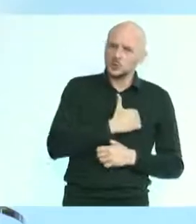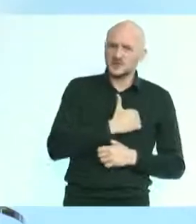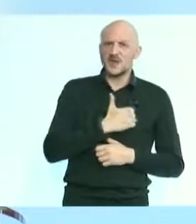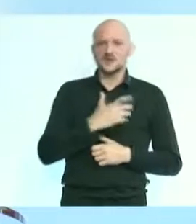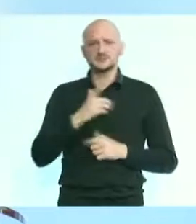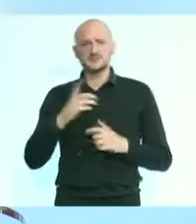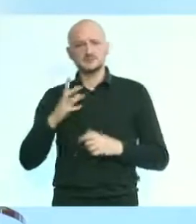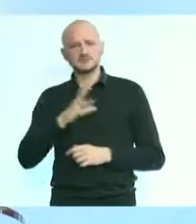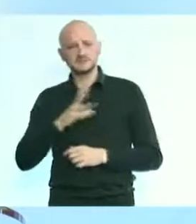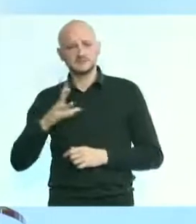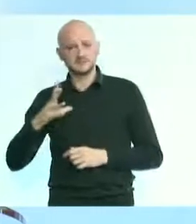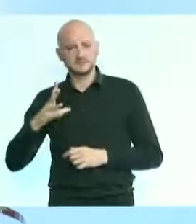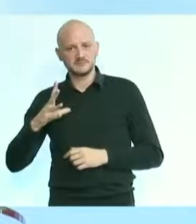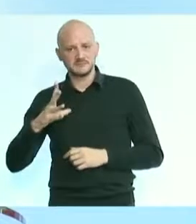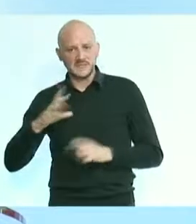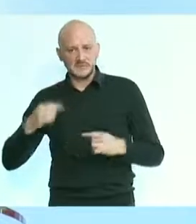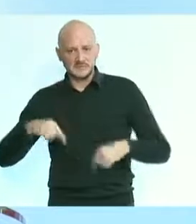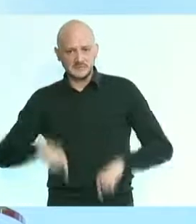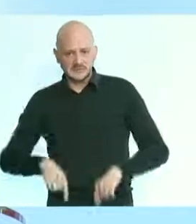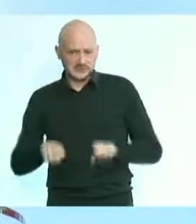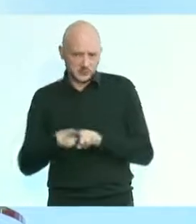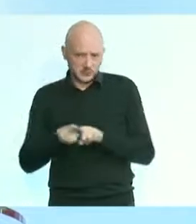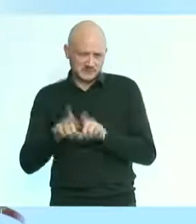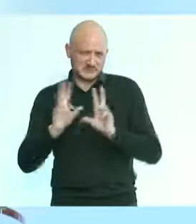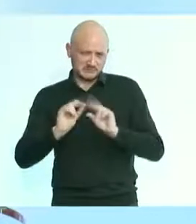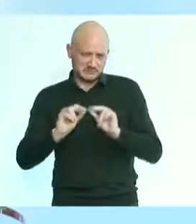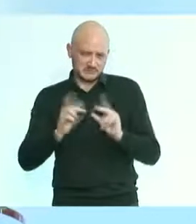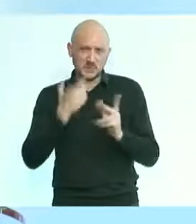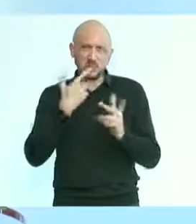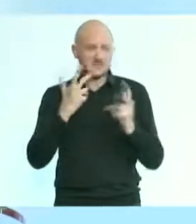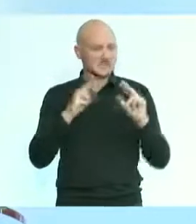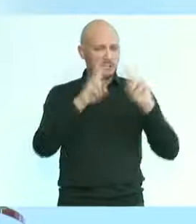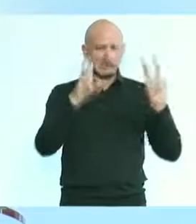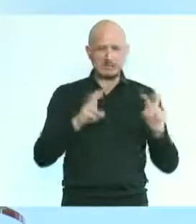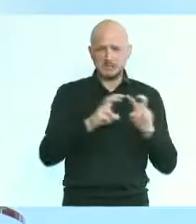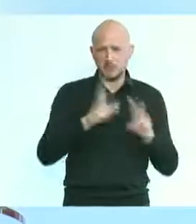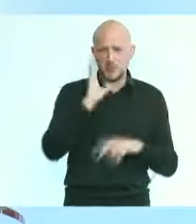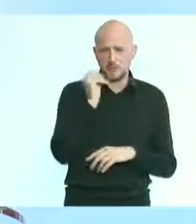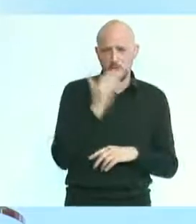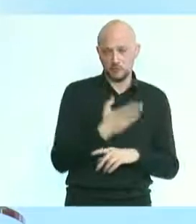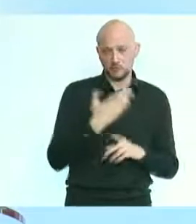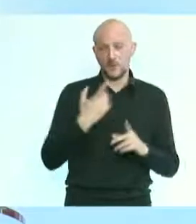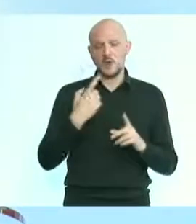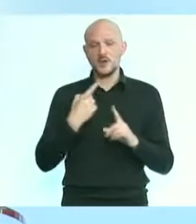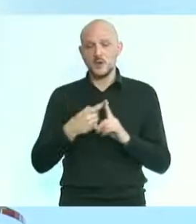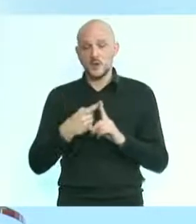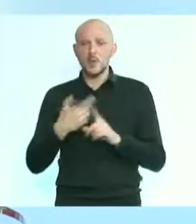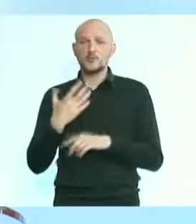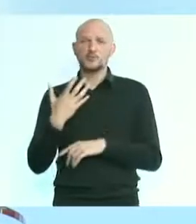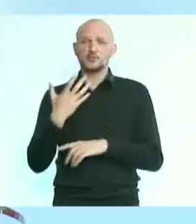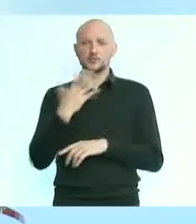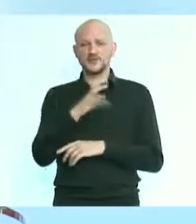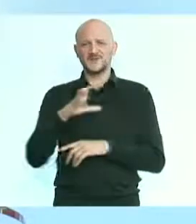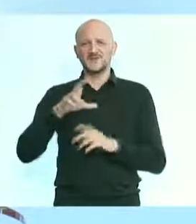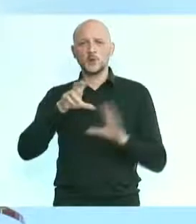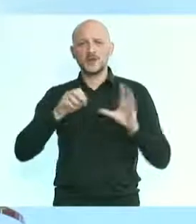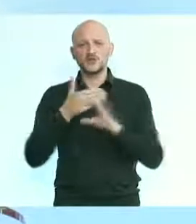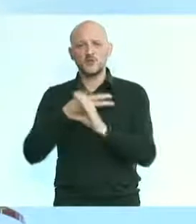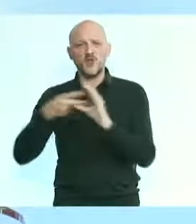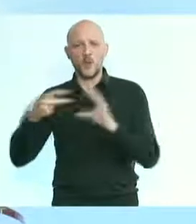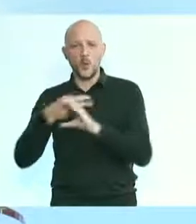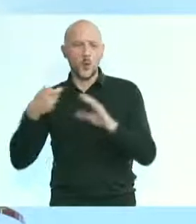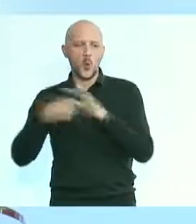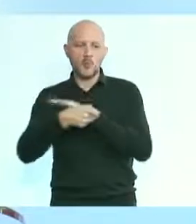condition de diplôme, avec une indemnité mensuelle de 580 €. Pour les jeunes en situation de